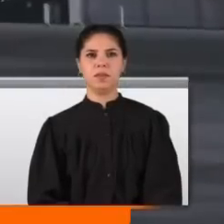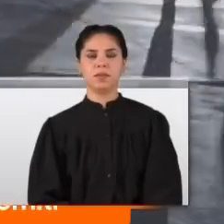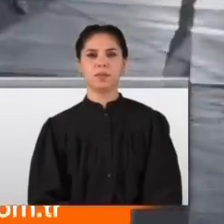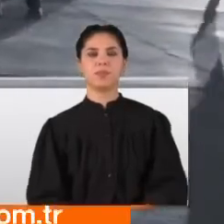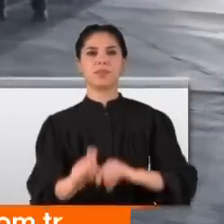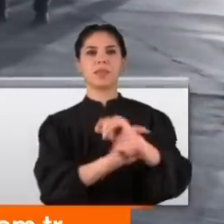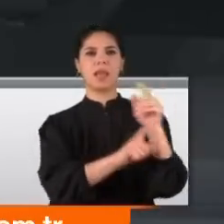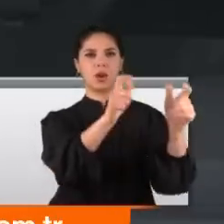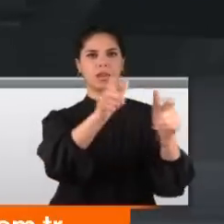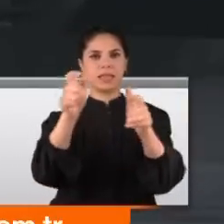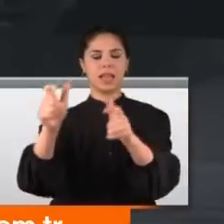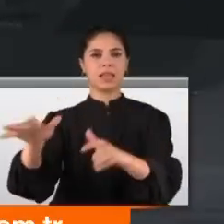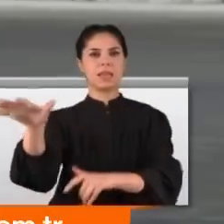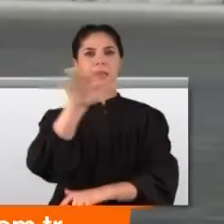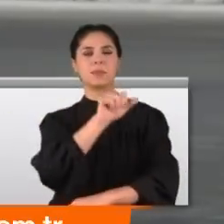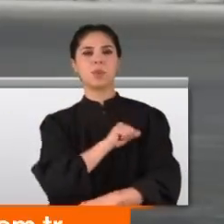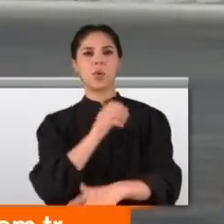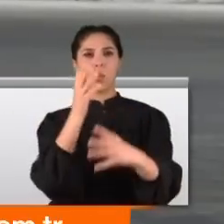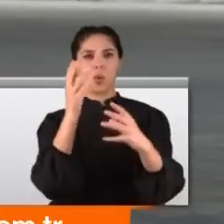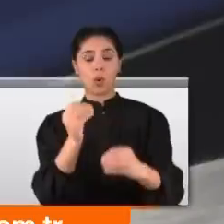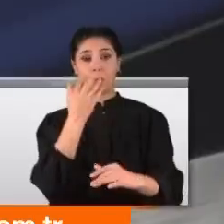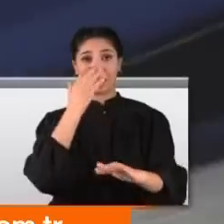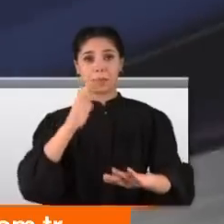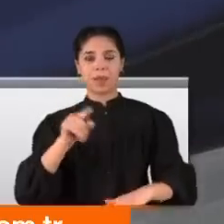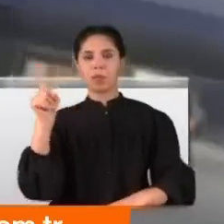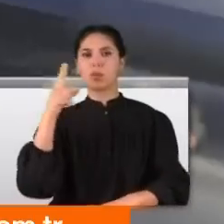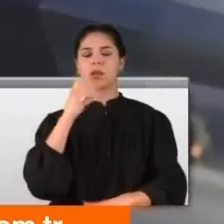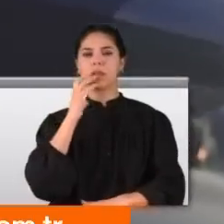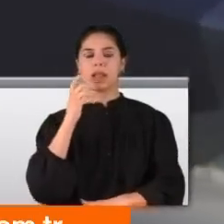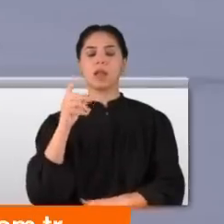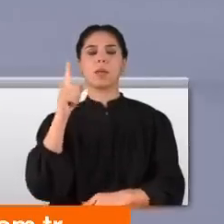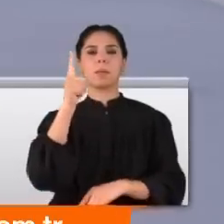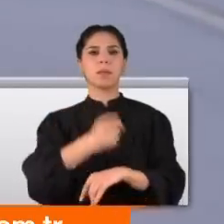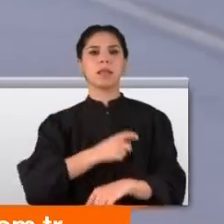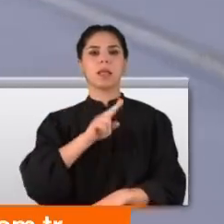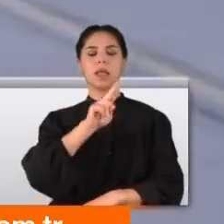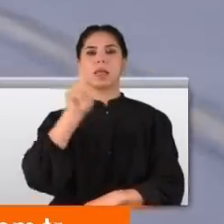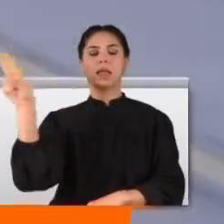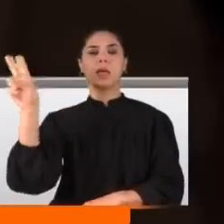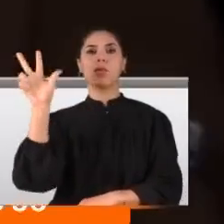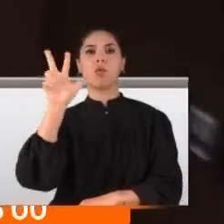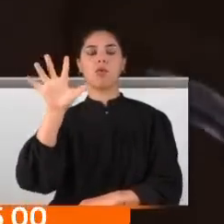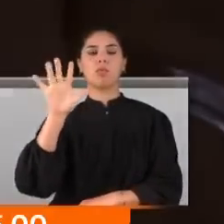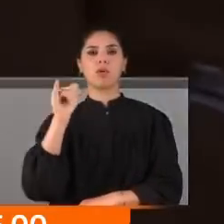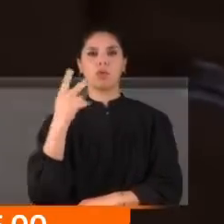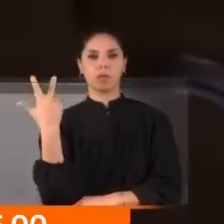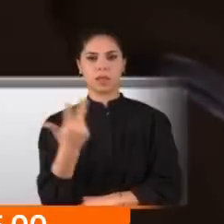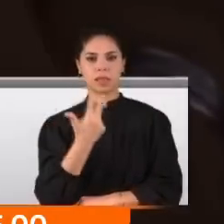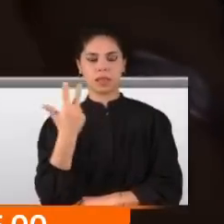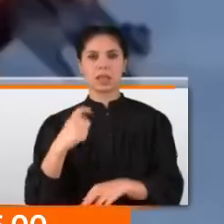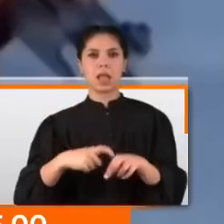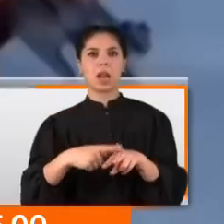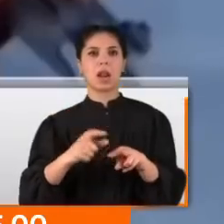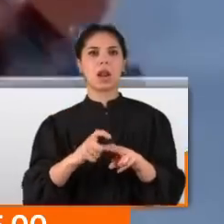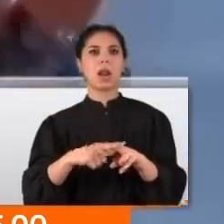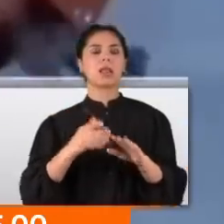Terör hedeflerinin korkulu rüyası olması beklenen Kızıl Elma saatte 735 kilometre hıza ulaşarak radarları da atlatıp